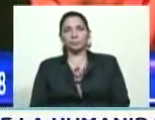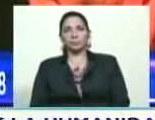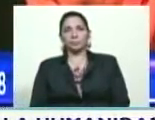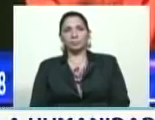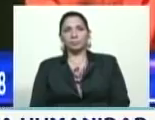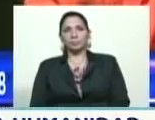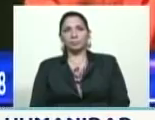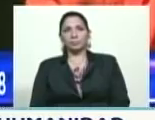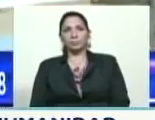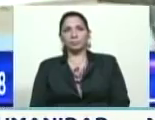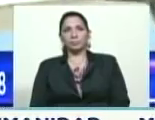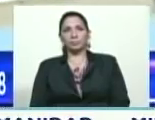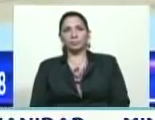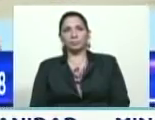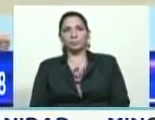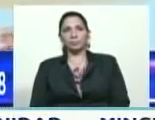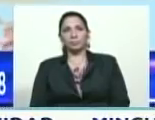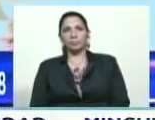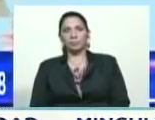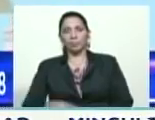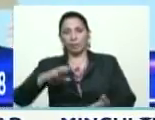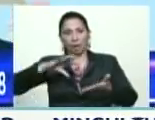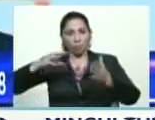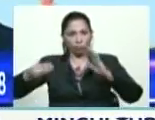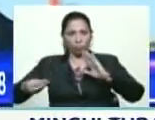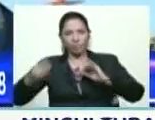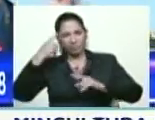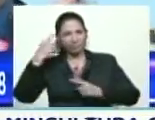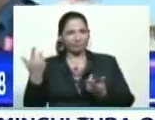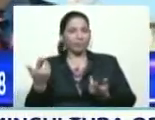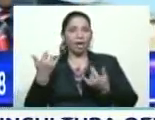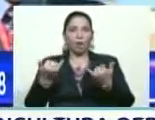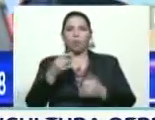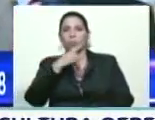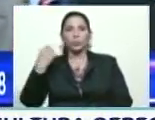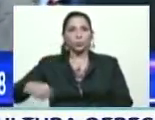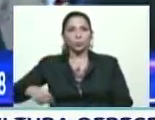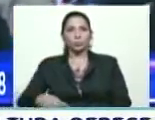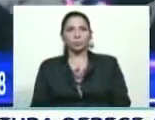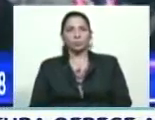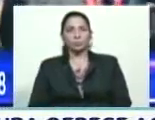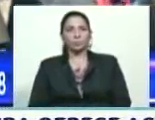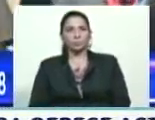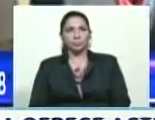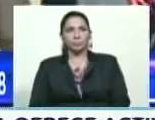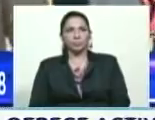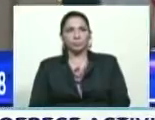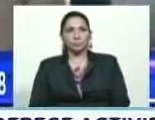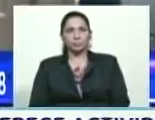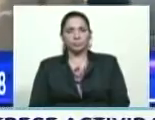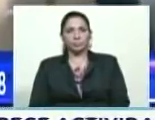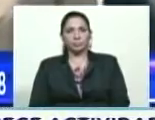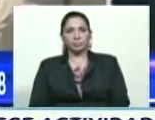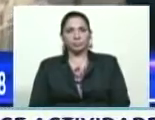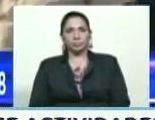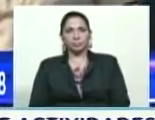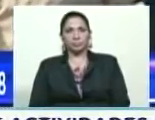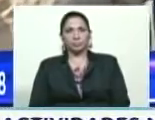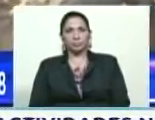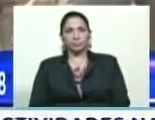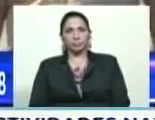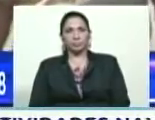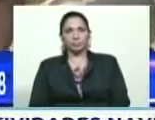президента Боливарианской Республики Венесуэла Николаса Мадуро в Российскую Федерацию, когда он встречался с президентом России